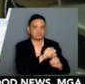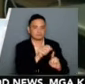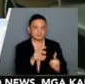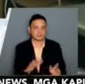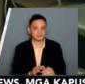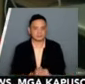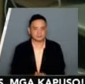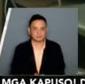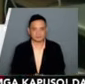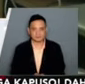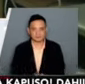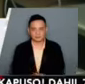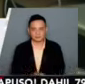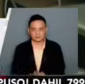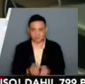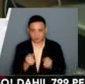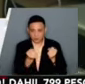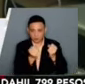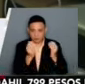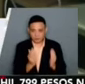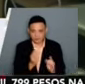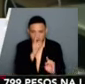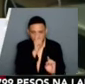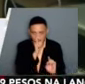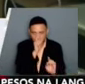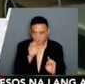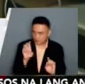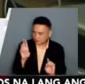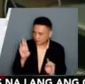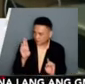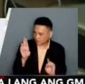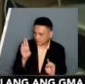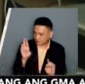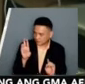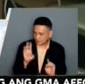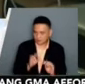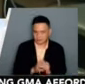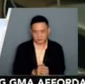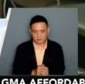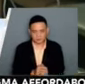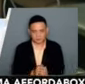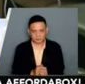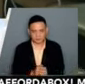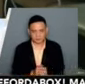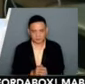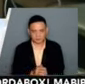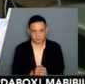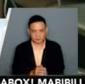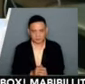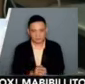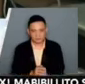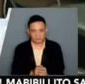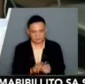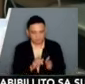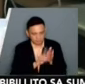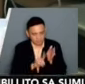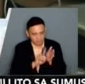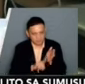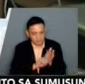tricycle is 16 years old so siguro ah apan pagkaaksidente